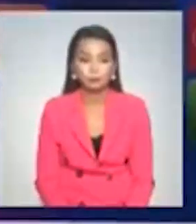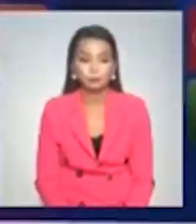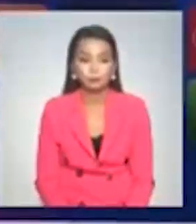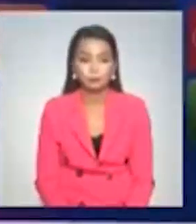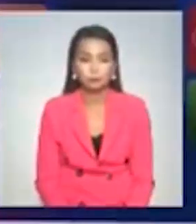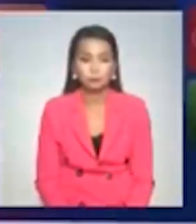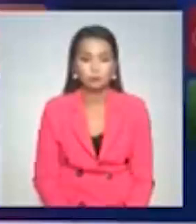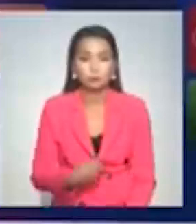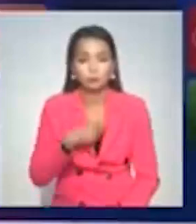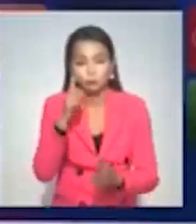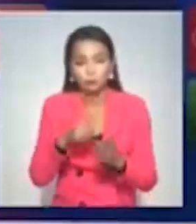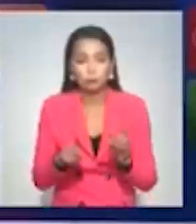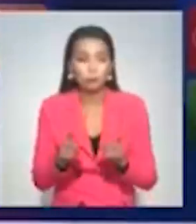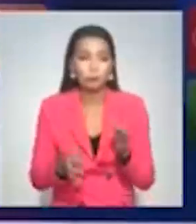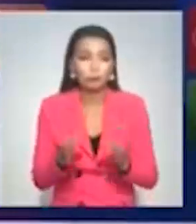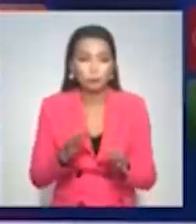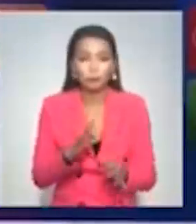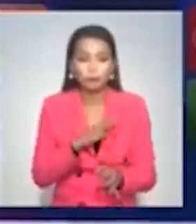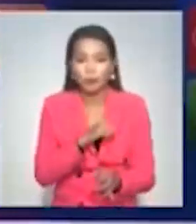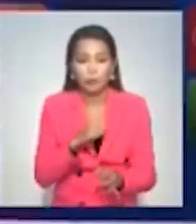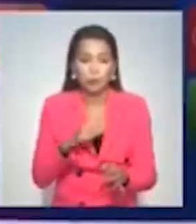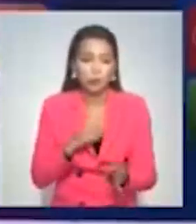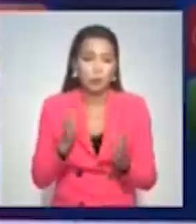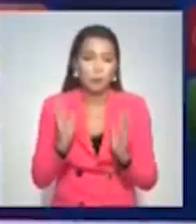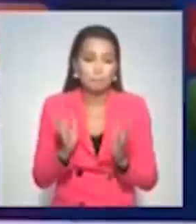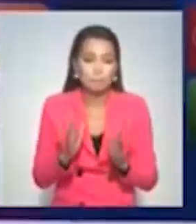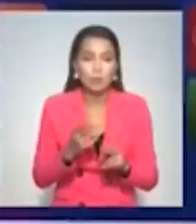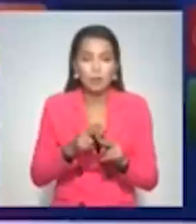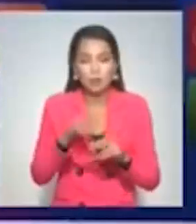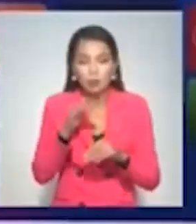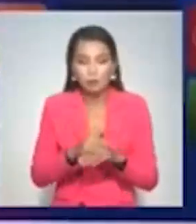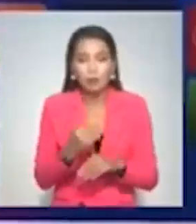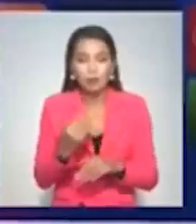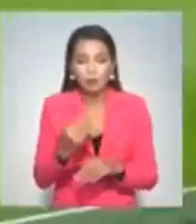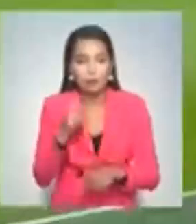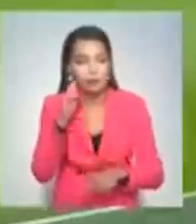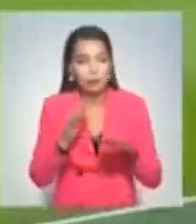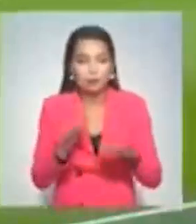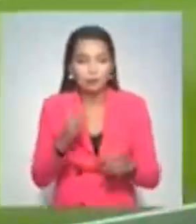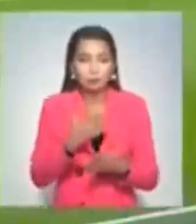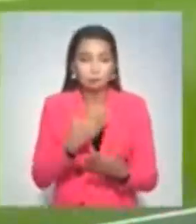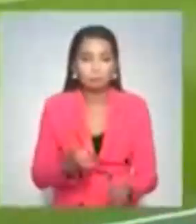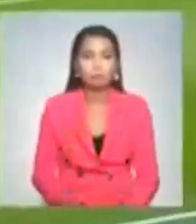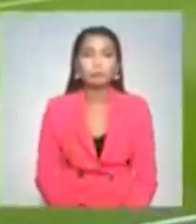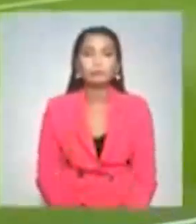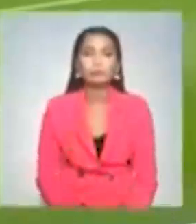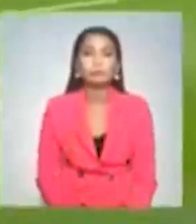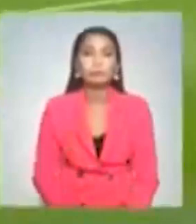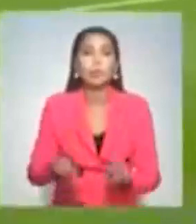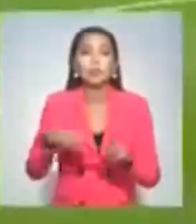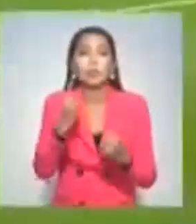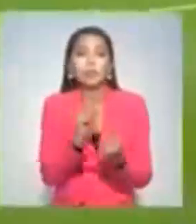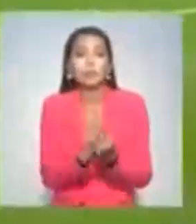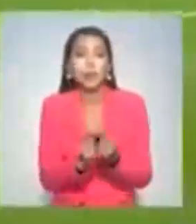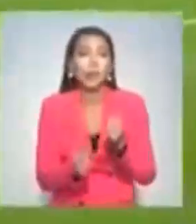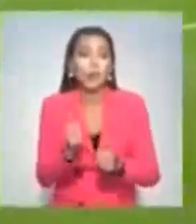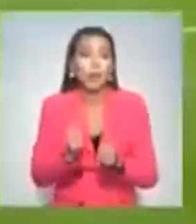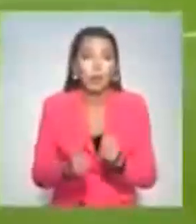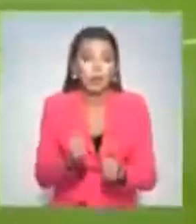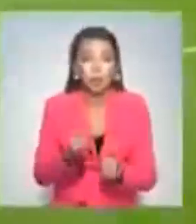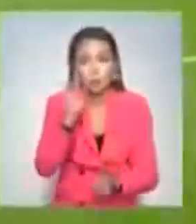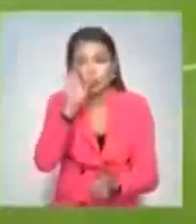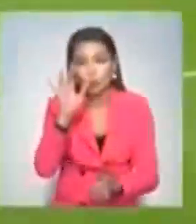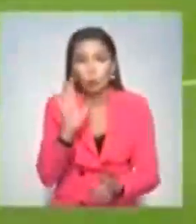Я верю, что для судьи это был далеко не самый удачный вечер. В этом нет никаких сомнений. Следующие встречи Лиги чемпионов состоятся